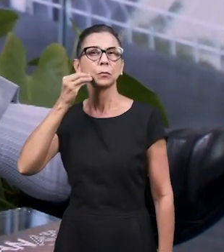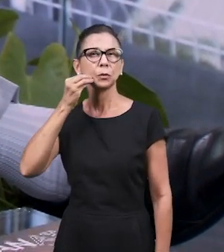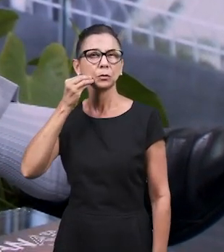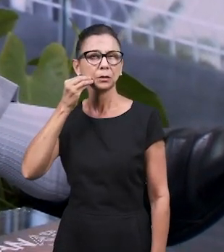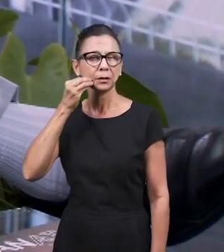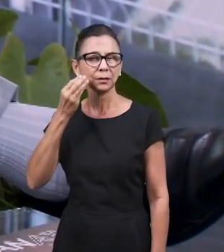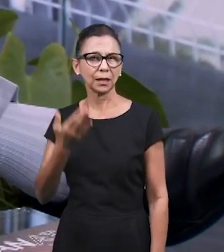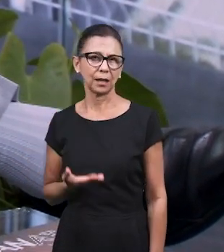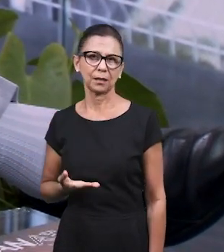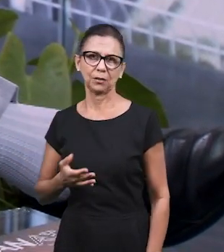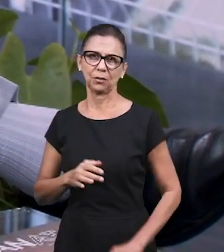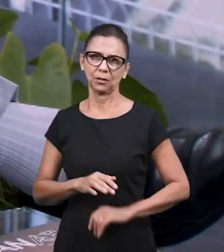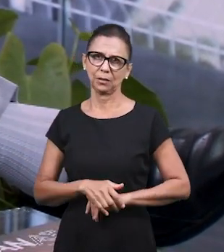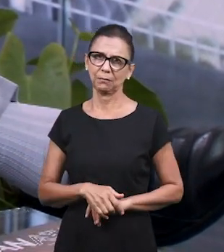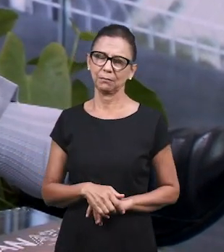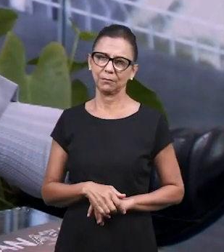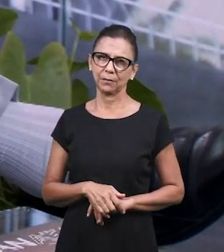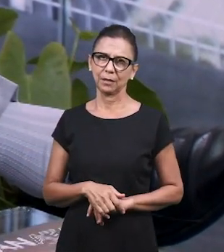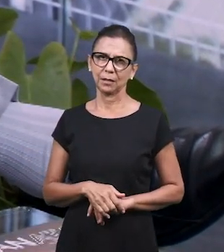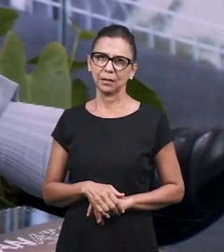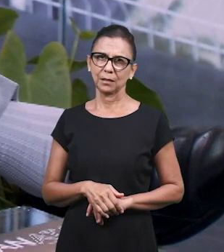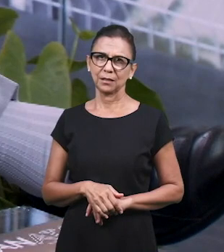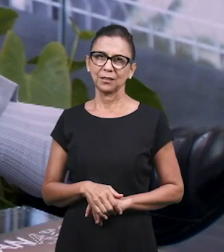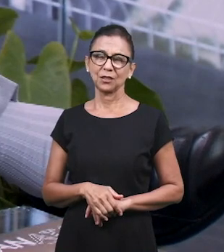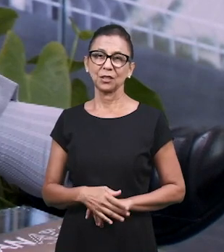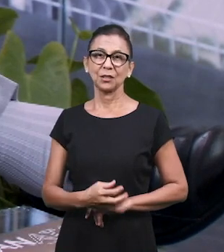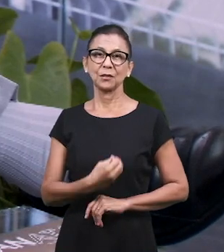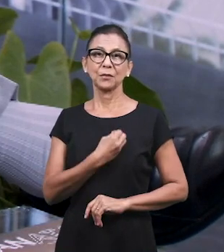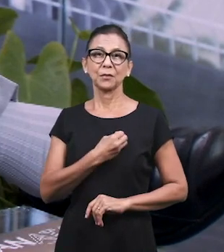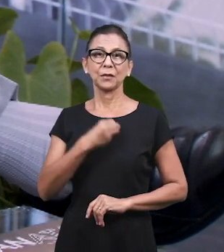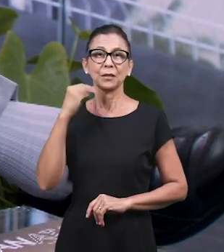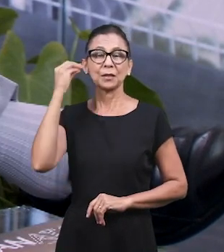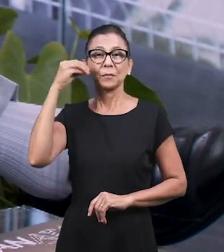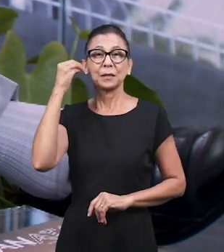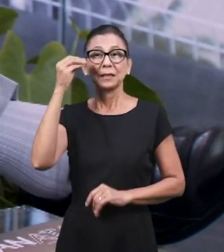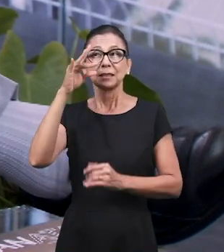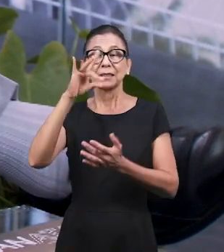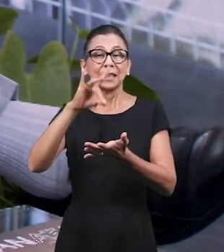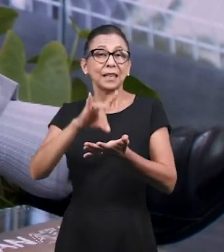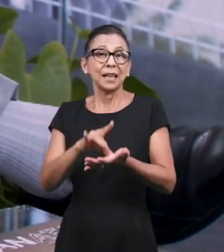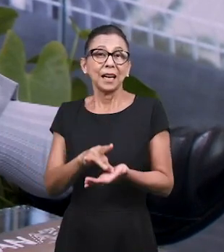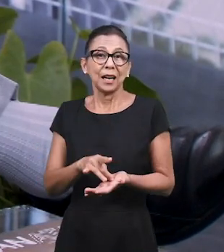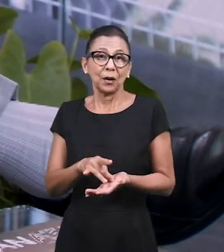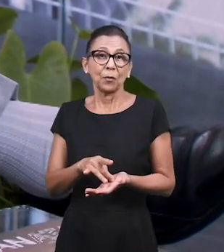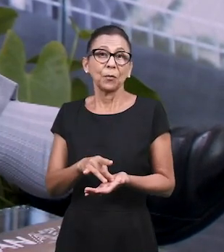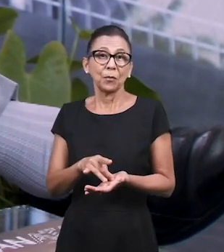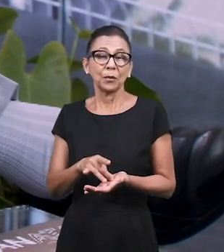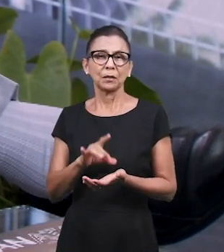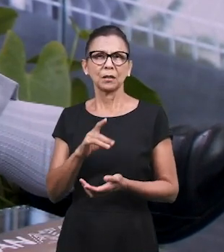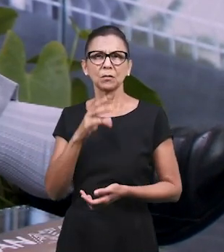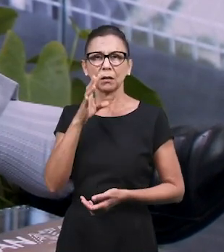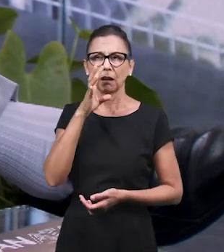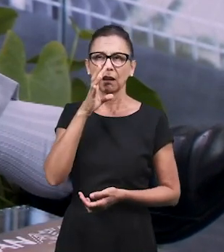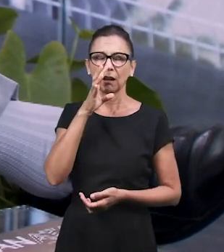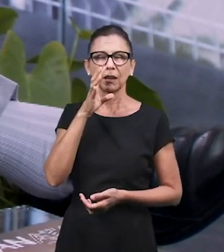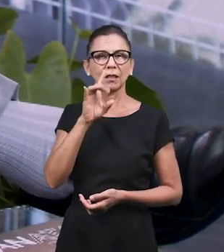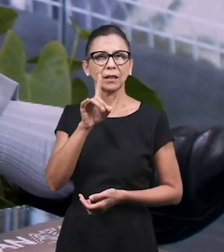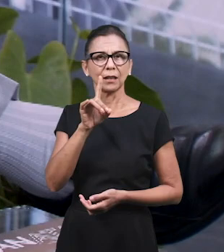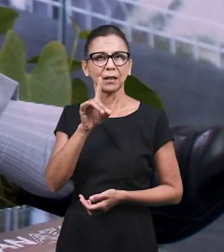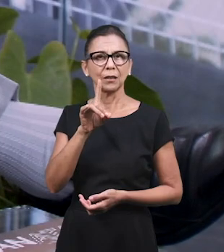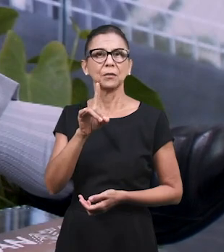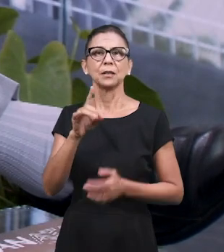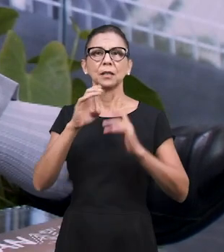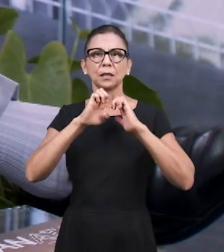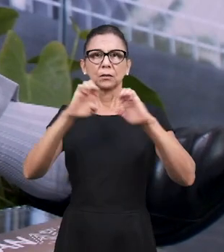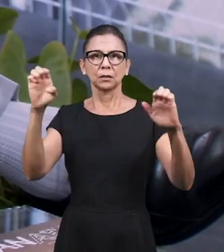de Dieu et avoir l'opportunité de pas simplement assister à la vidéo, mais de vivre une expérience réelle avec lui. Par